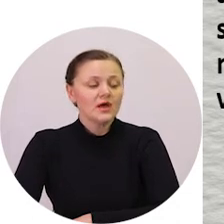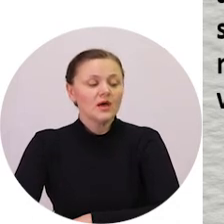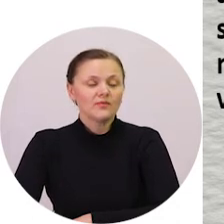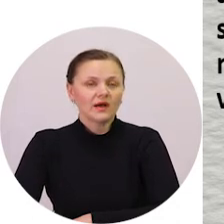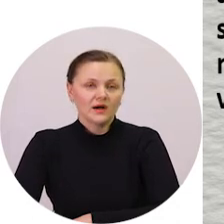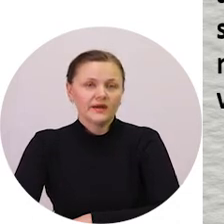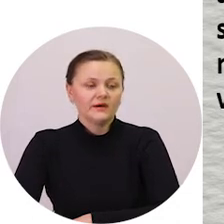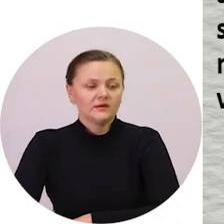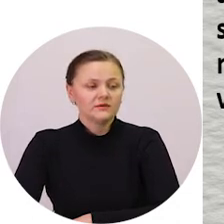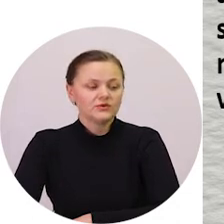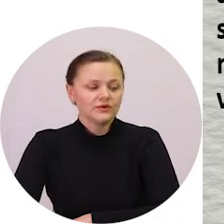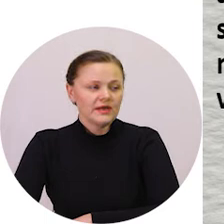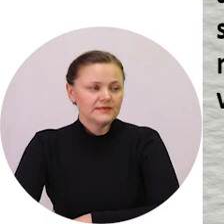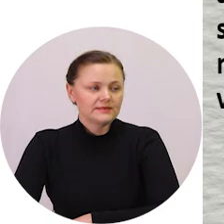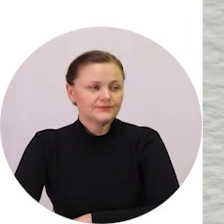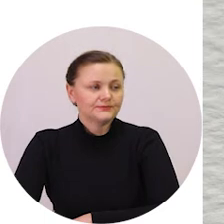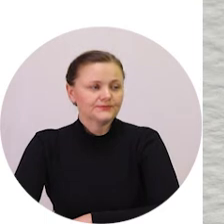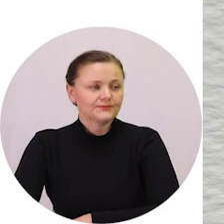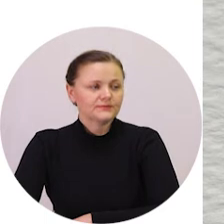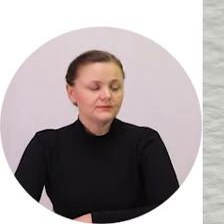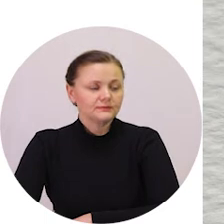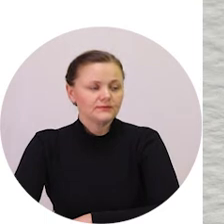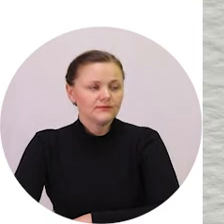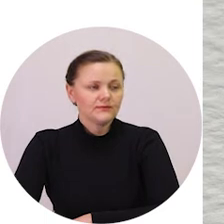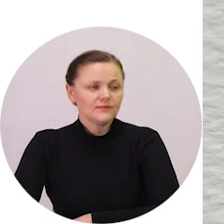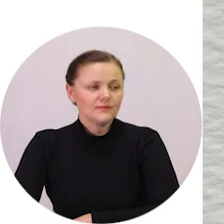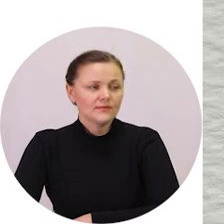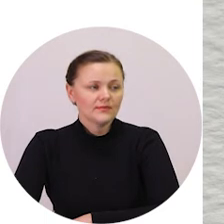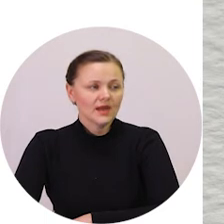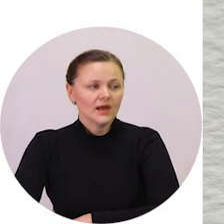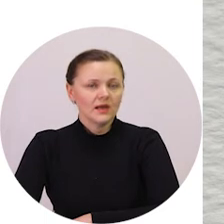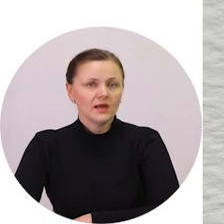universului pe care îl studiez.